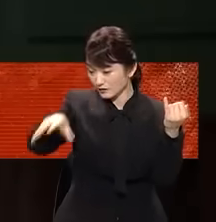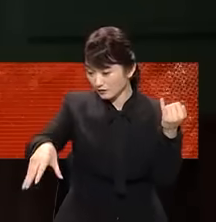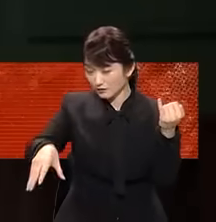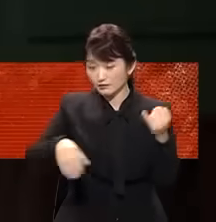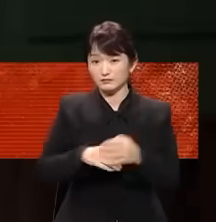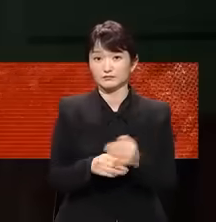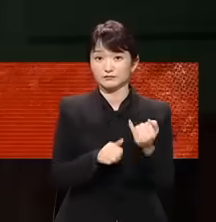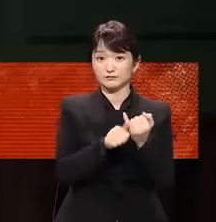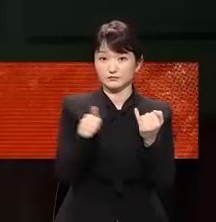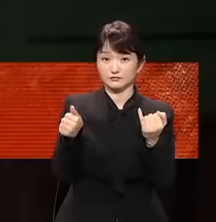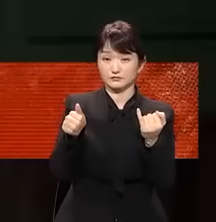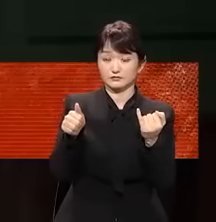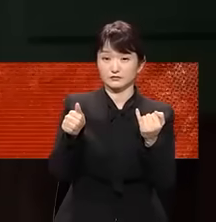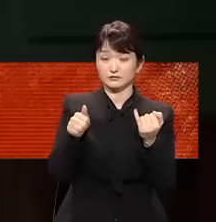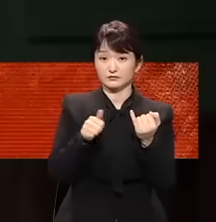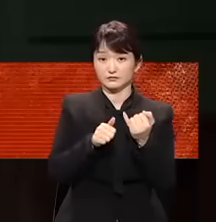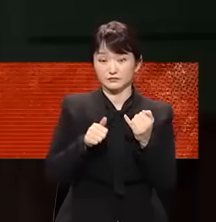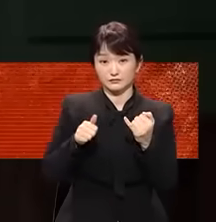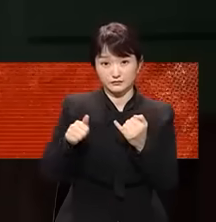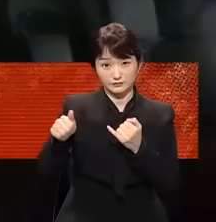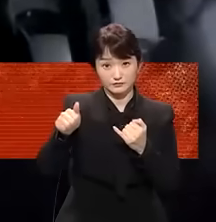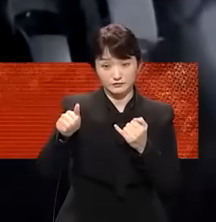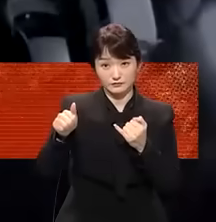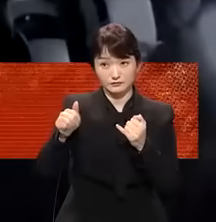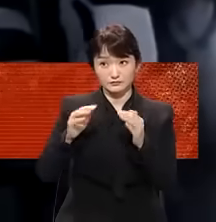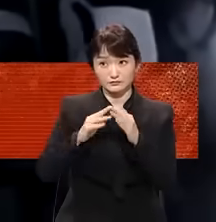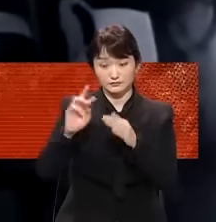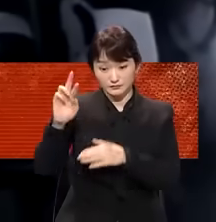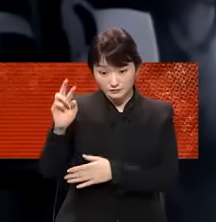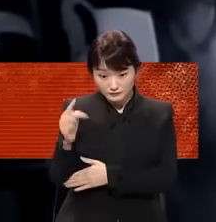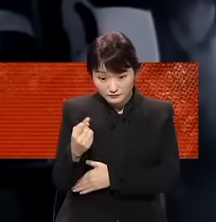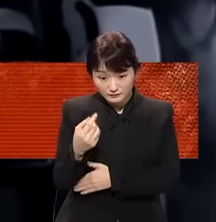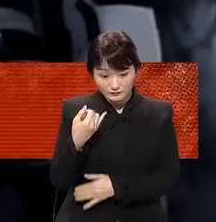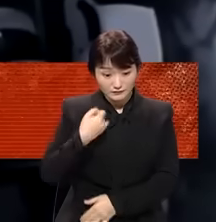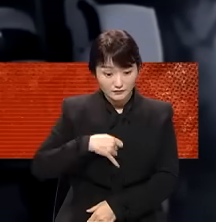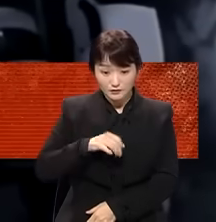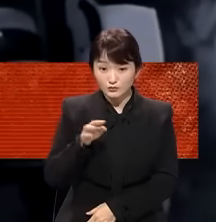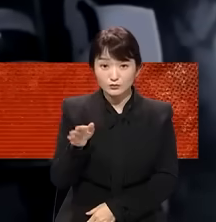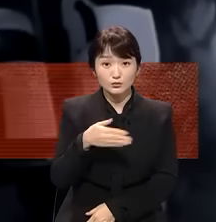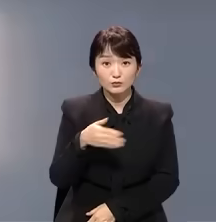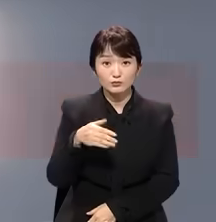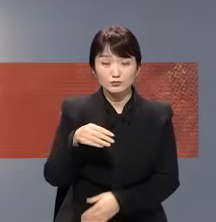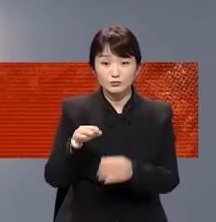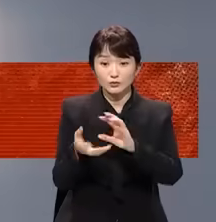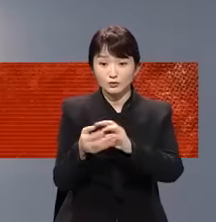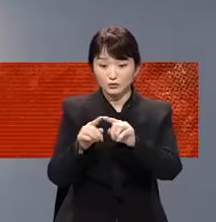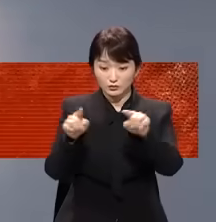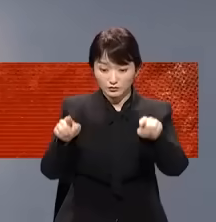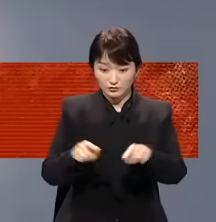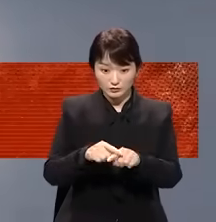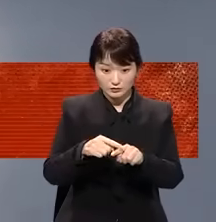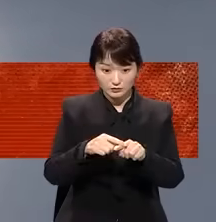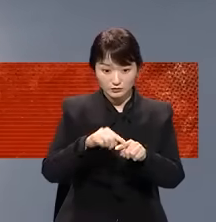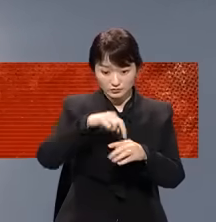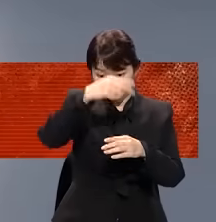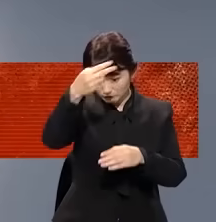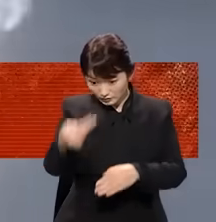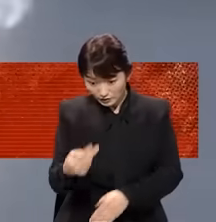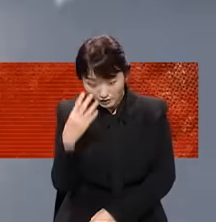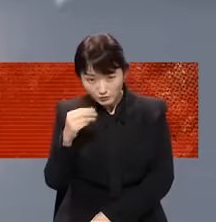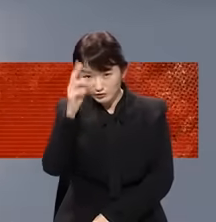남편이 나갔다가 집에 들어오니까 딸은 이미 집안에 없었고 이미 화단으로 추락한 상태였습니다 이걸 보고 남편이 경찰에 신고를